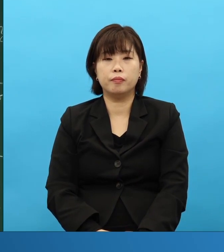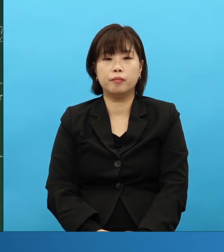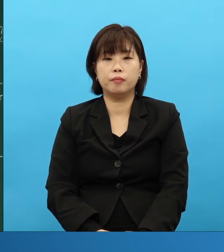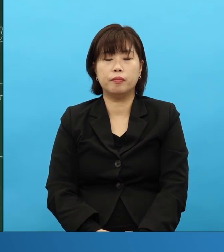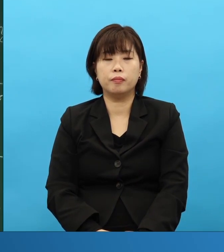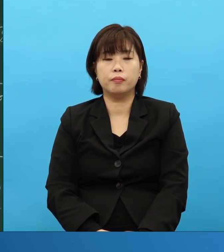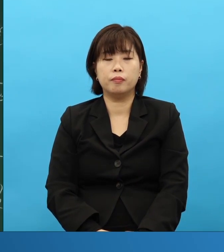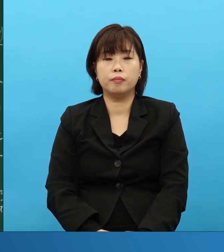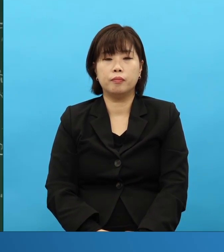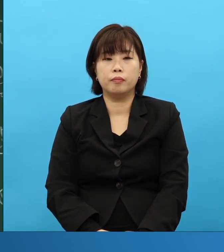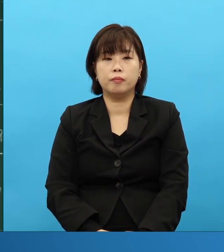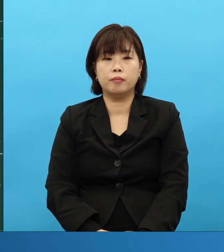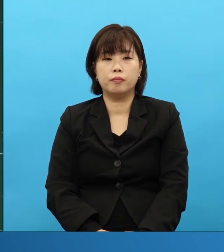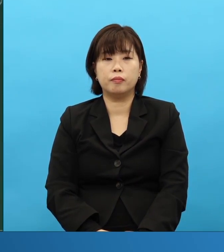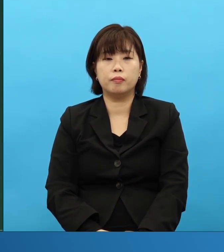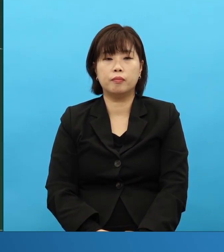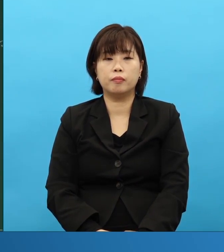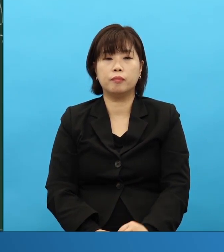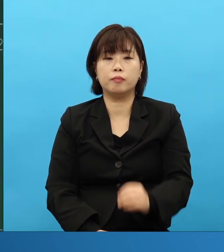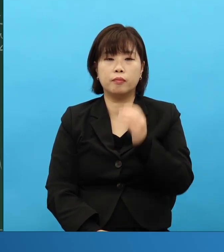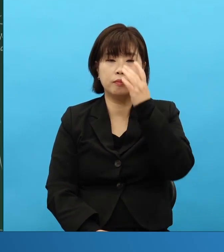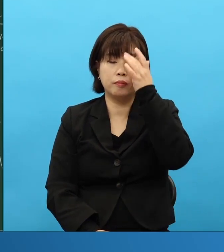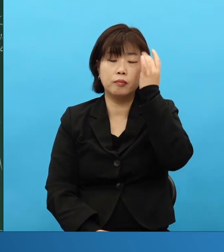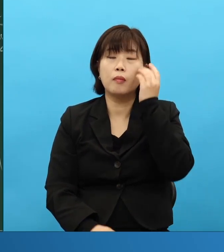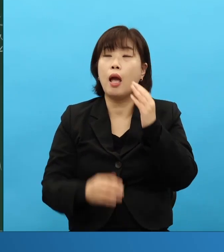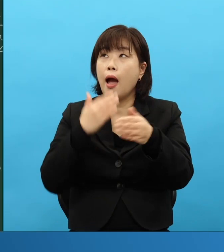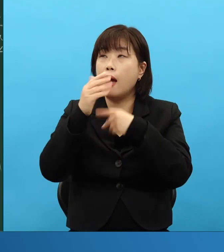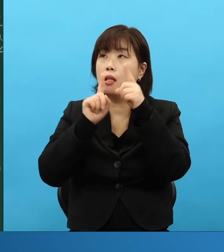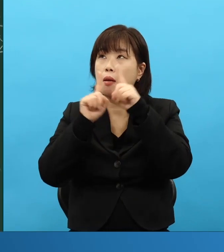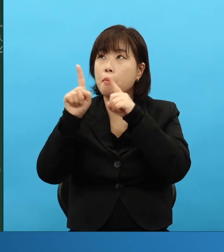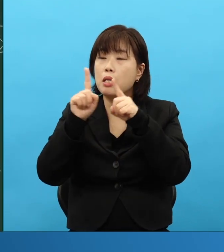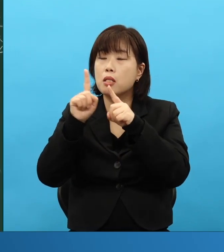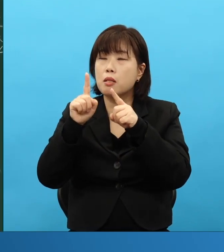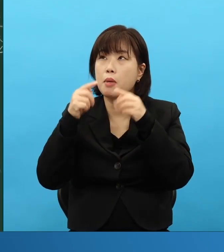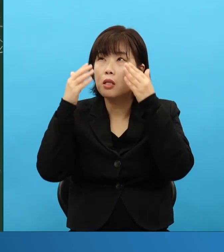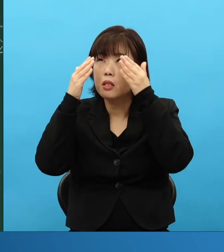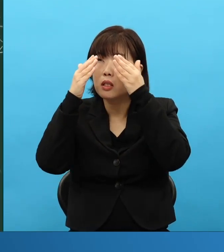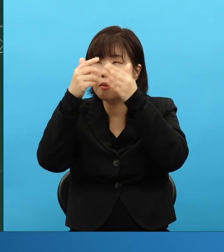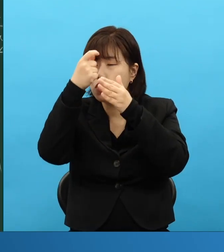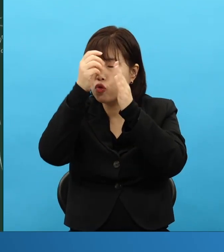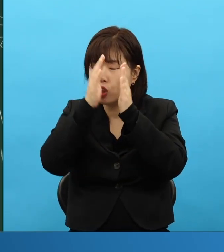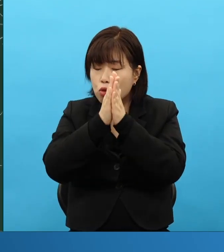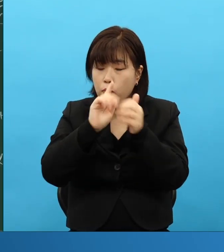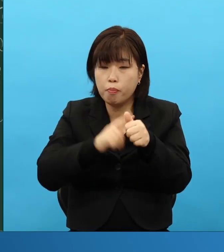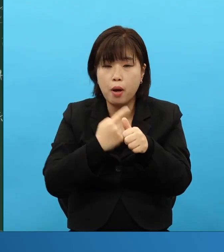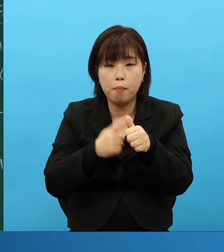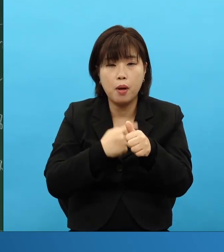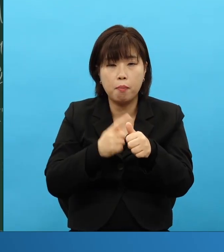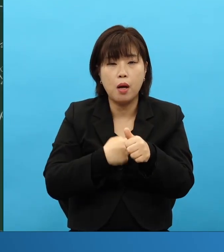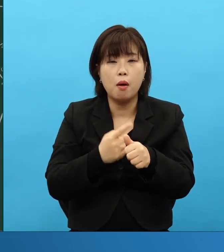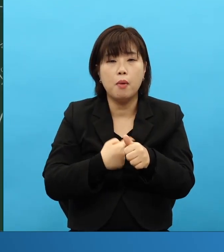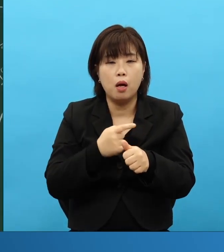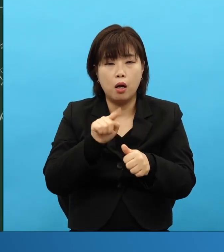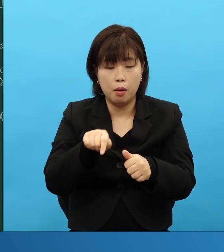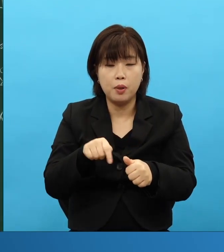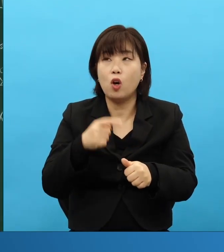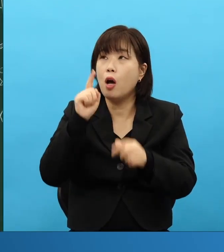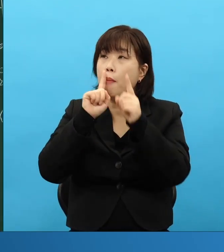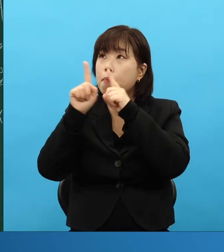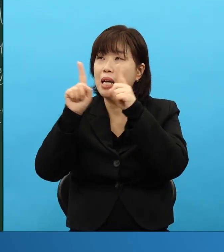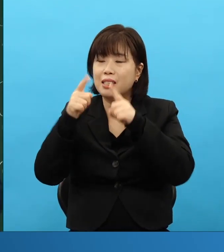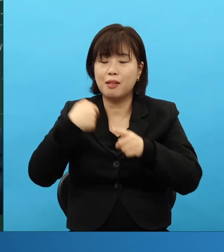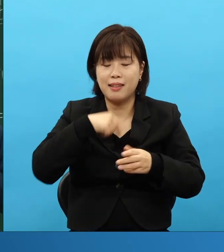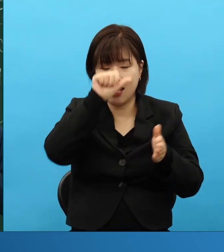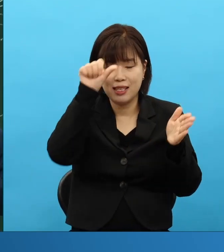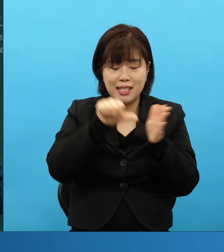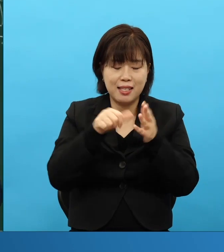바보 아닌 이상 이해되죠. And as long as you're not a fool, you can do these things. Edit, plan, and 그럼 결과 design. 이렇게 나와요. And the results are going to be the platform, watchtower,